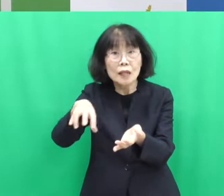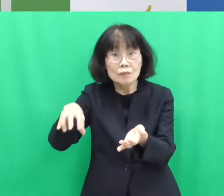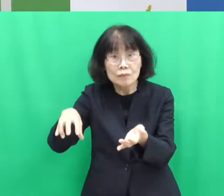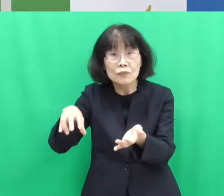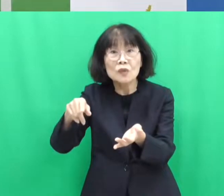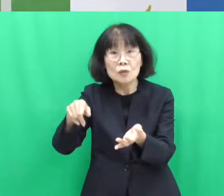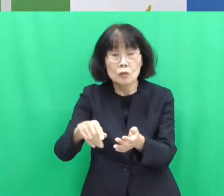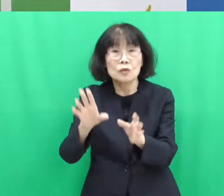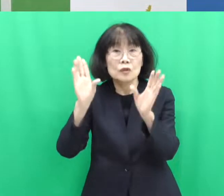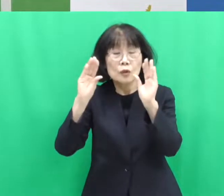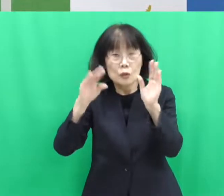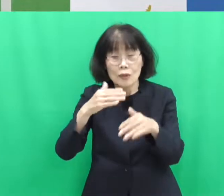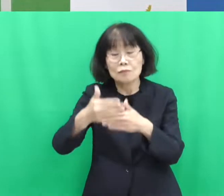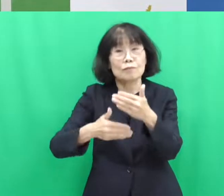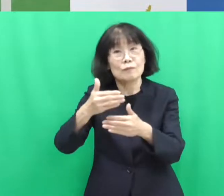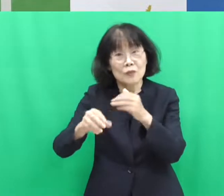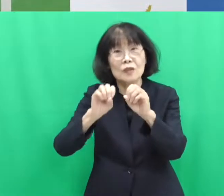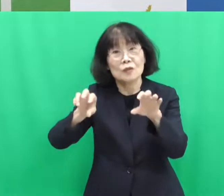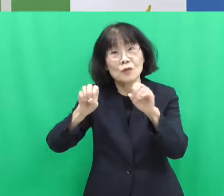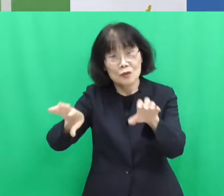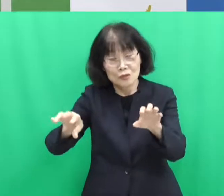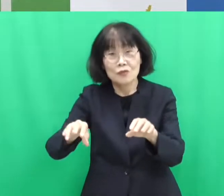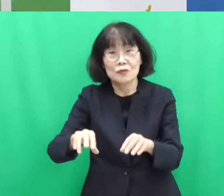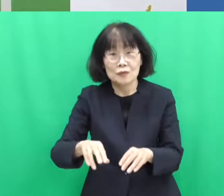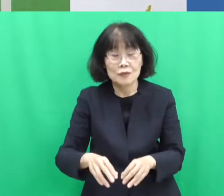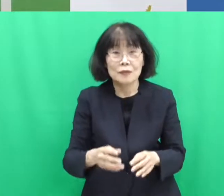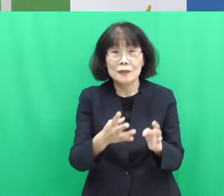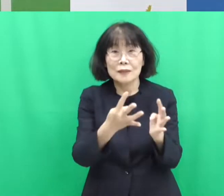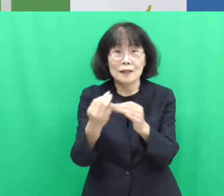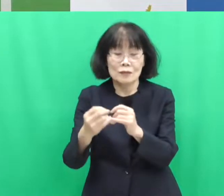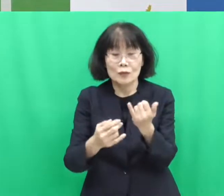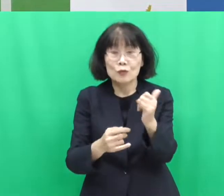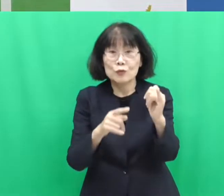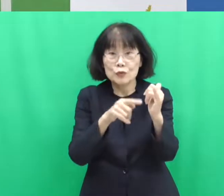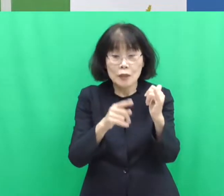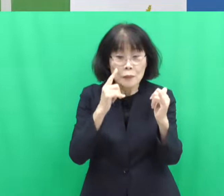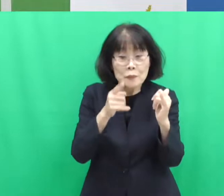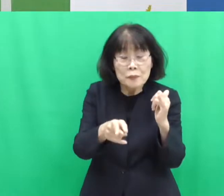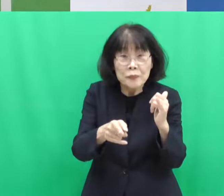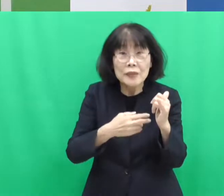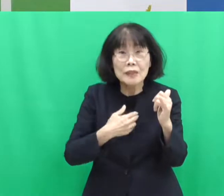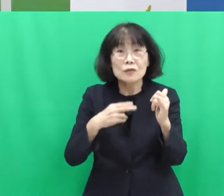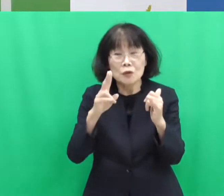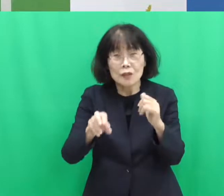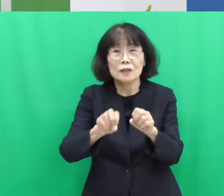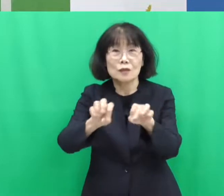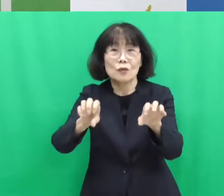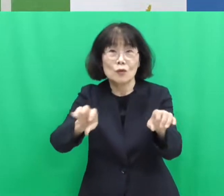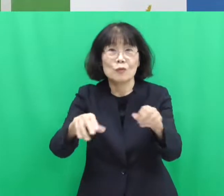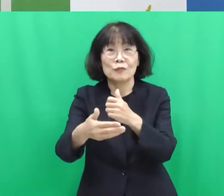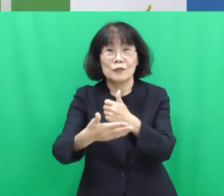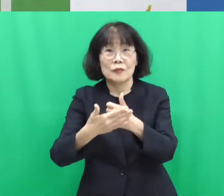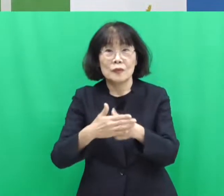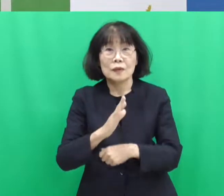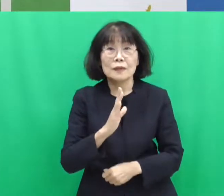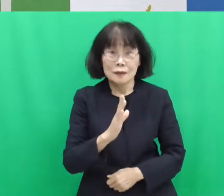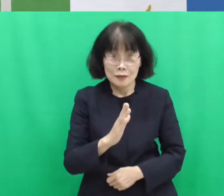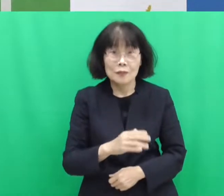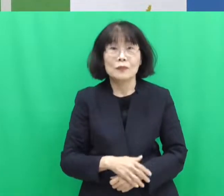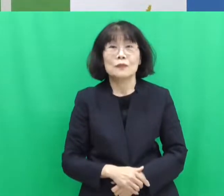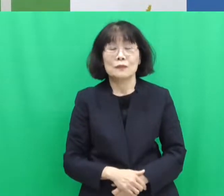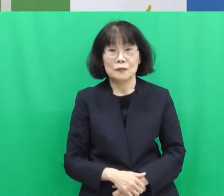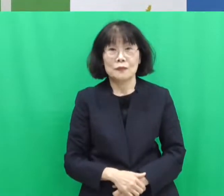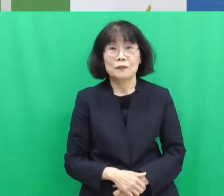順次更新することとしております。ぜひ多くのご夫婦の目に留まるよう情報発信にご協力いただきますようよろしくお願い申し上げます